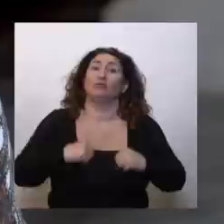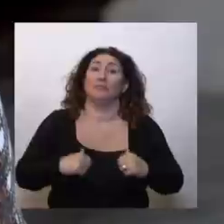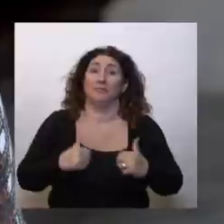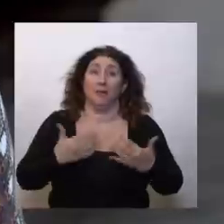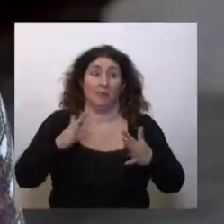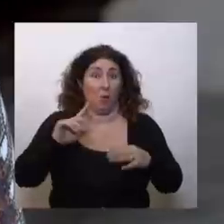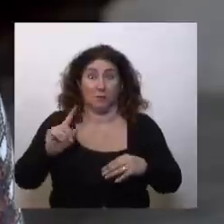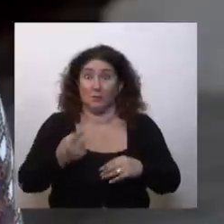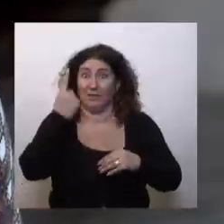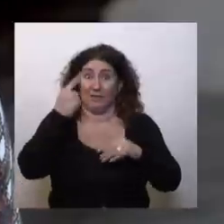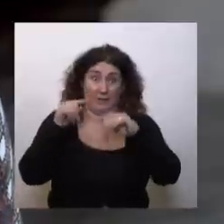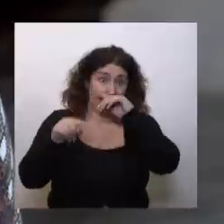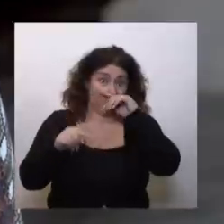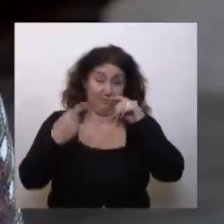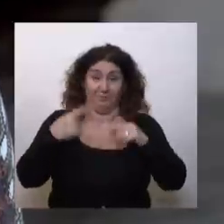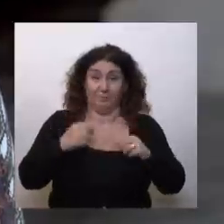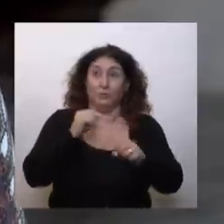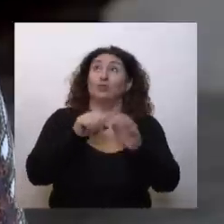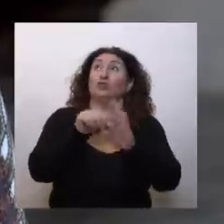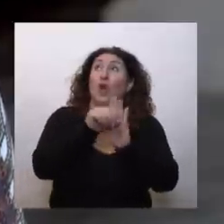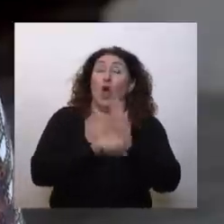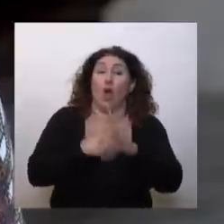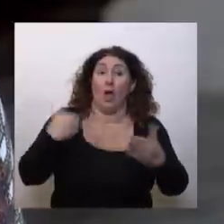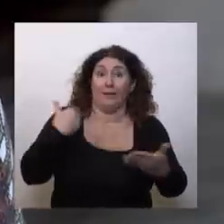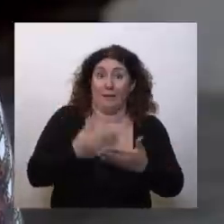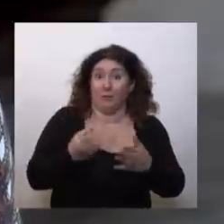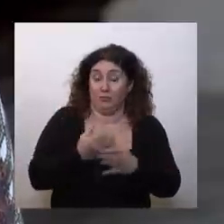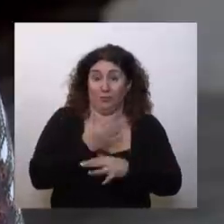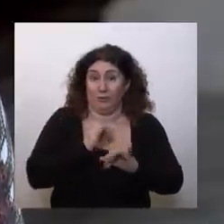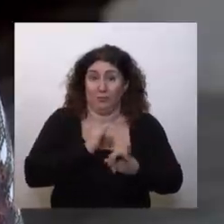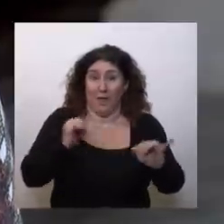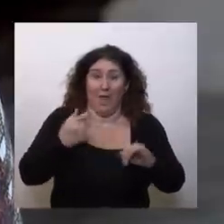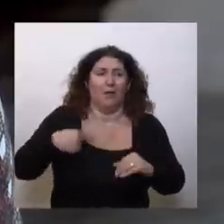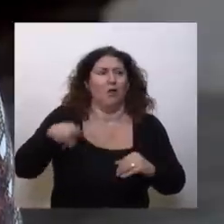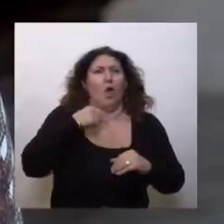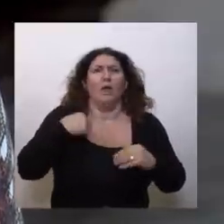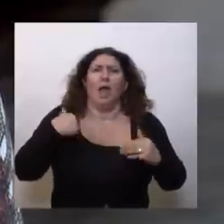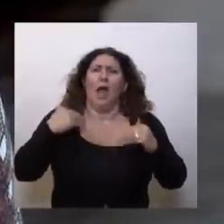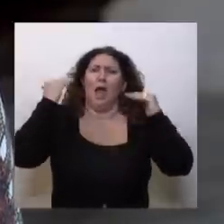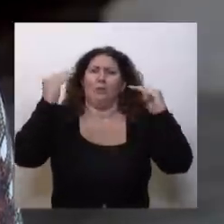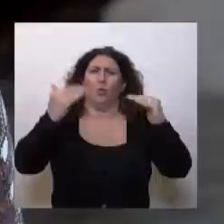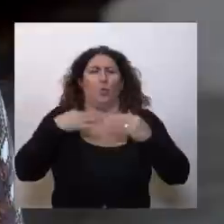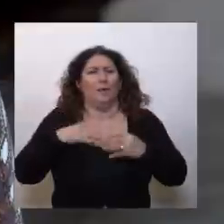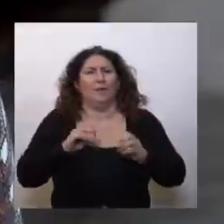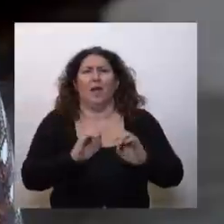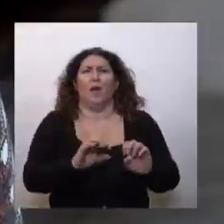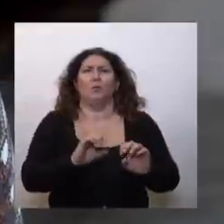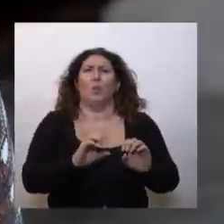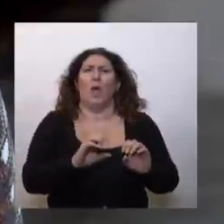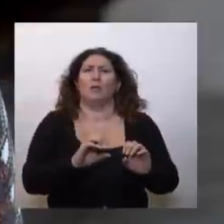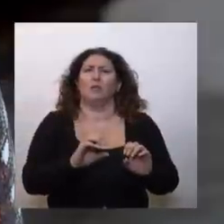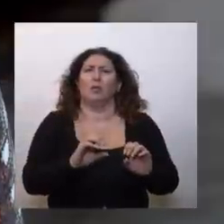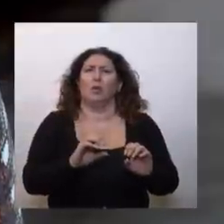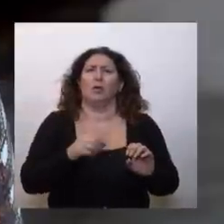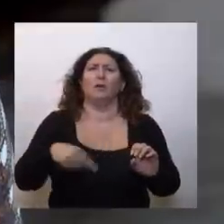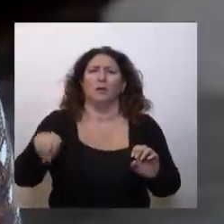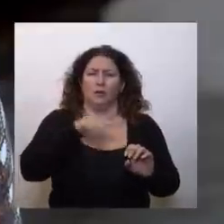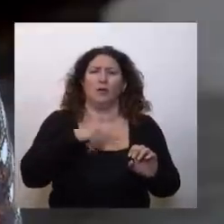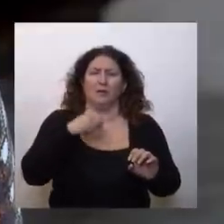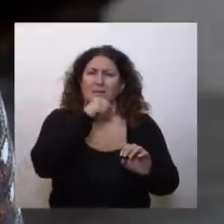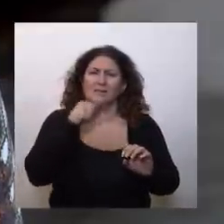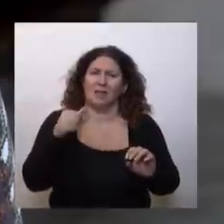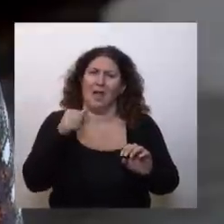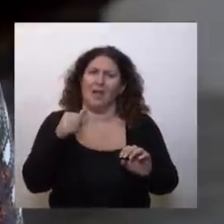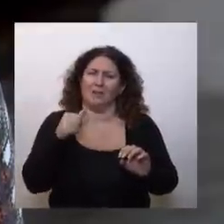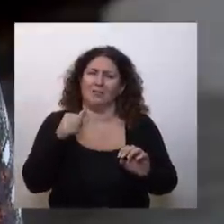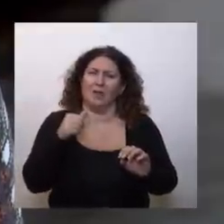caso che succede questa cosa nella storia. Come adulti ed educatori dobbiamo capire che portare la